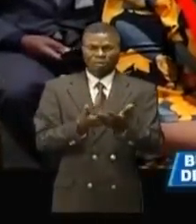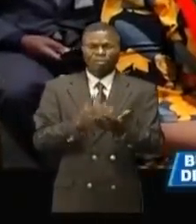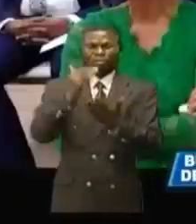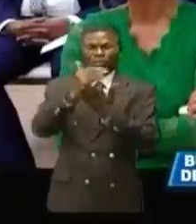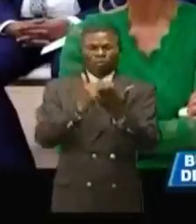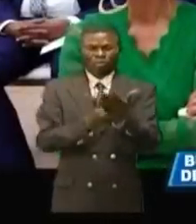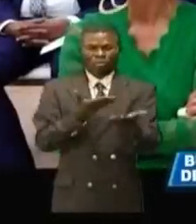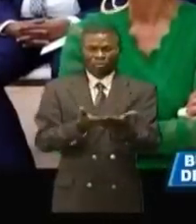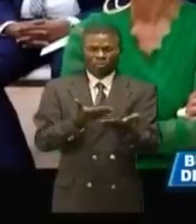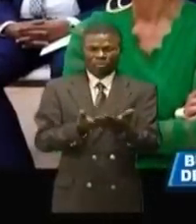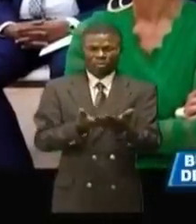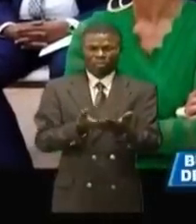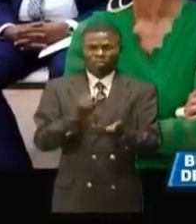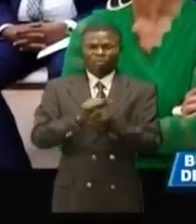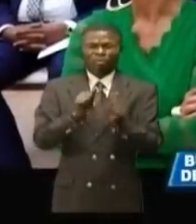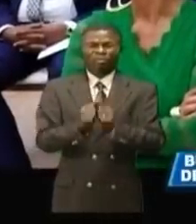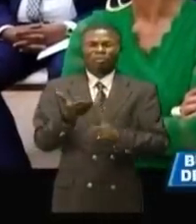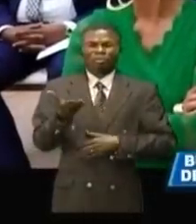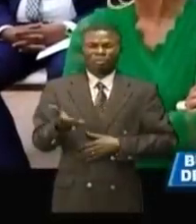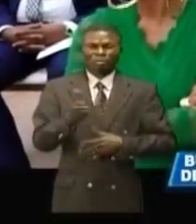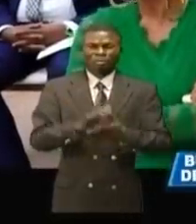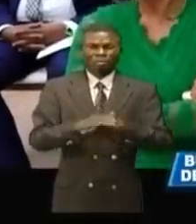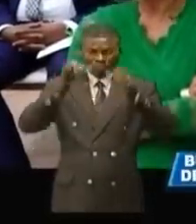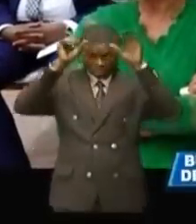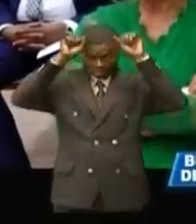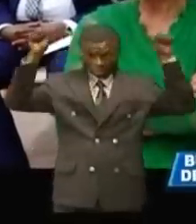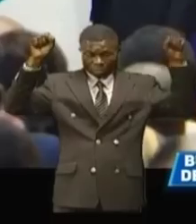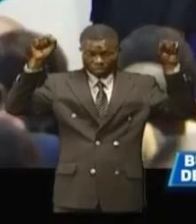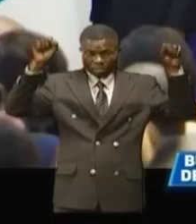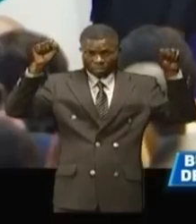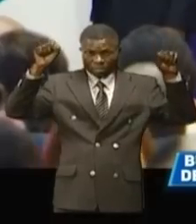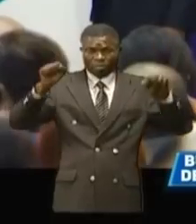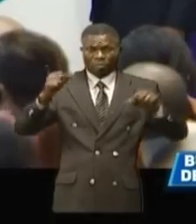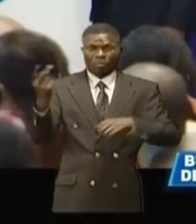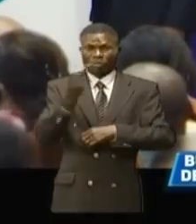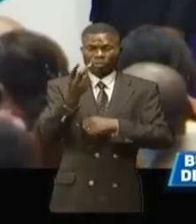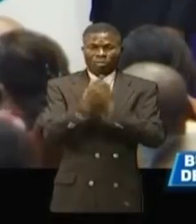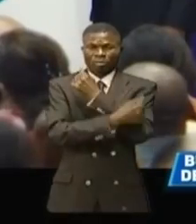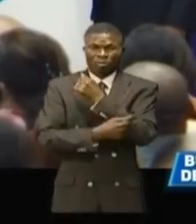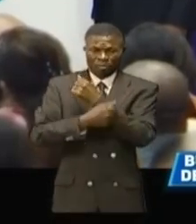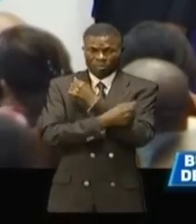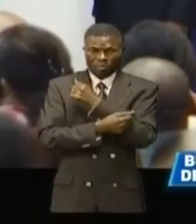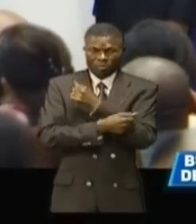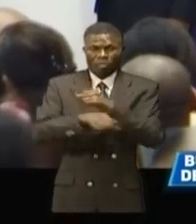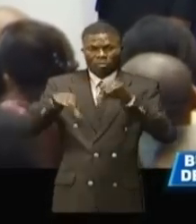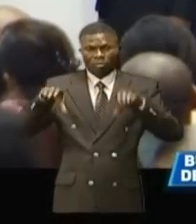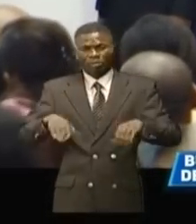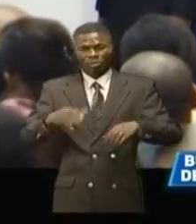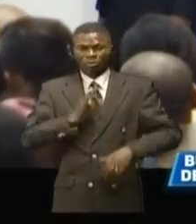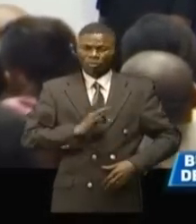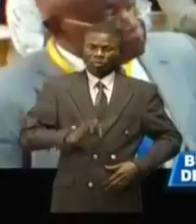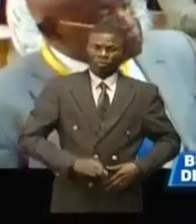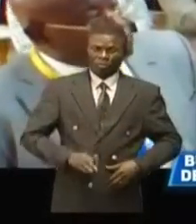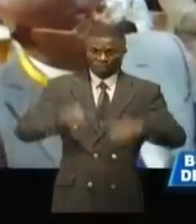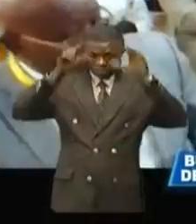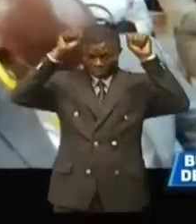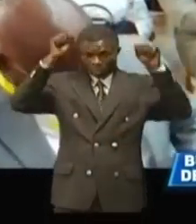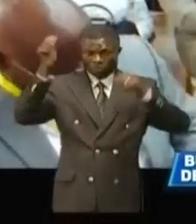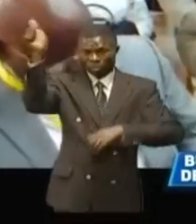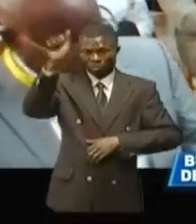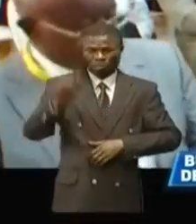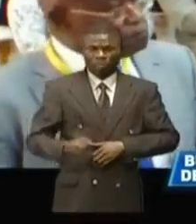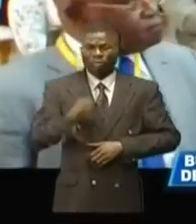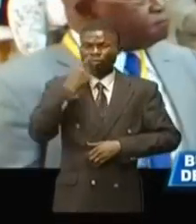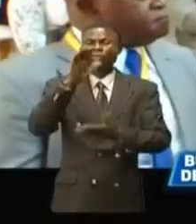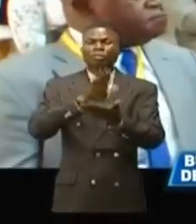les finances et l'agriculture. Le président de deux patronats sud-africains et congolais ont vivement remercié les deux chefs